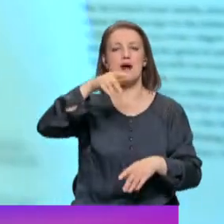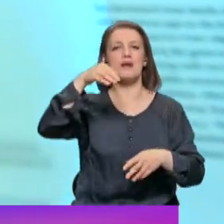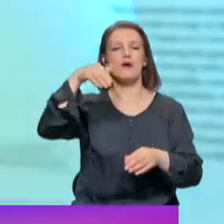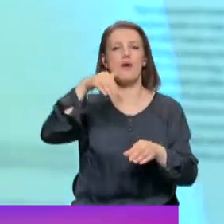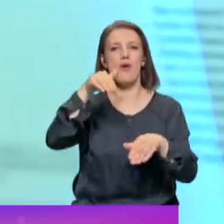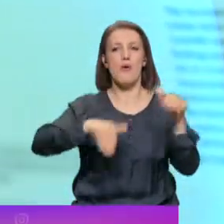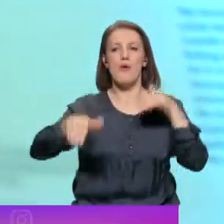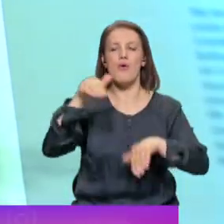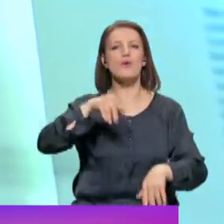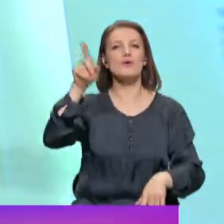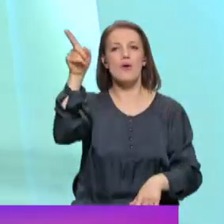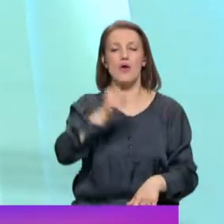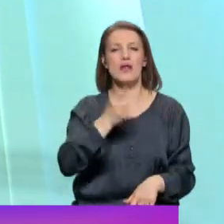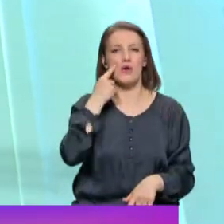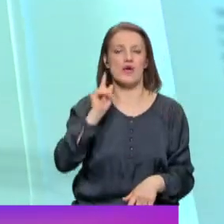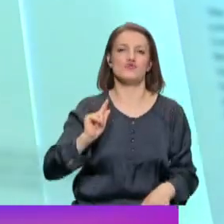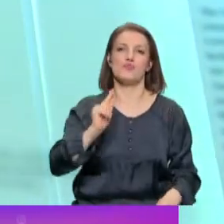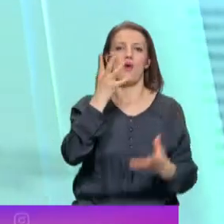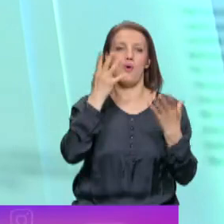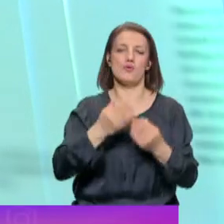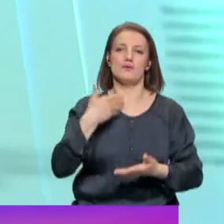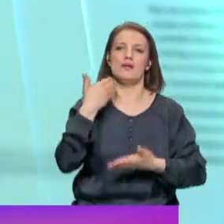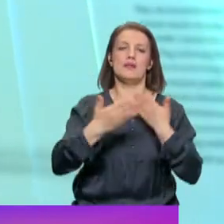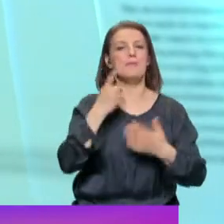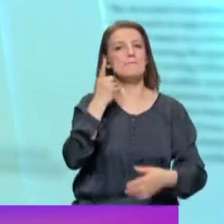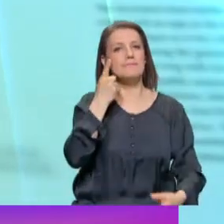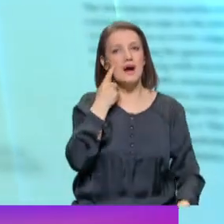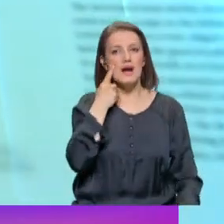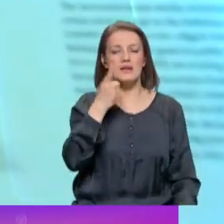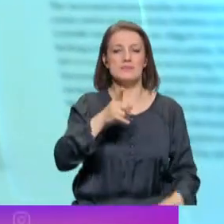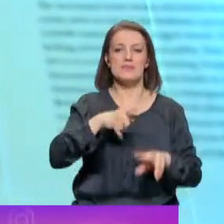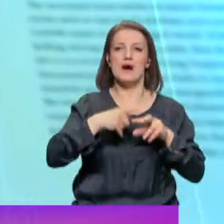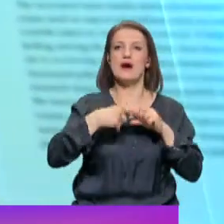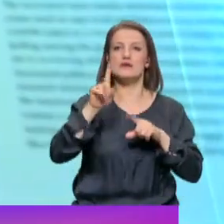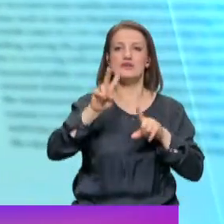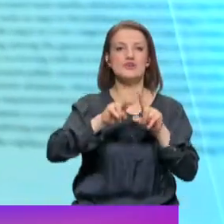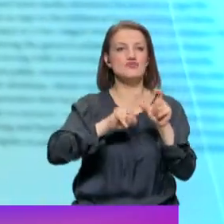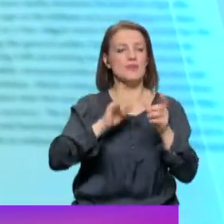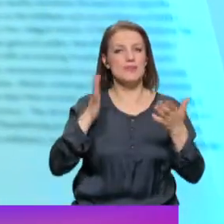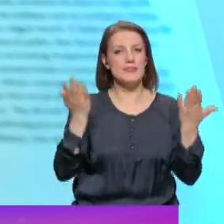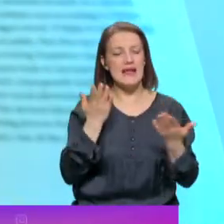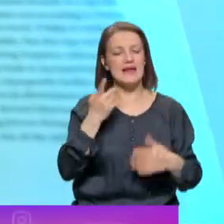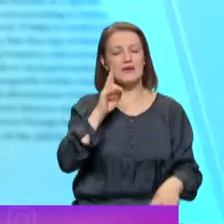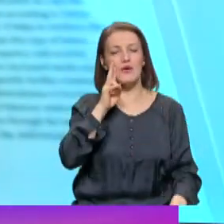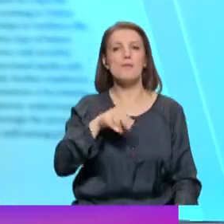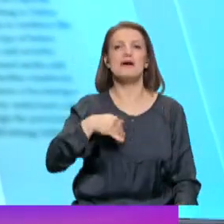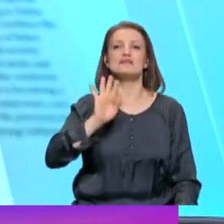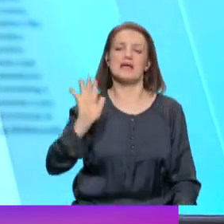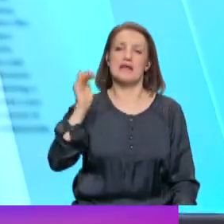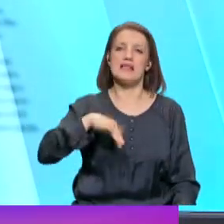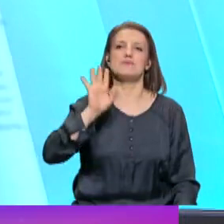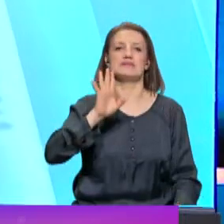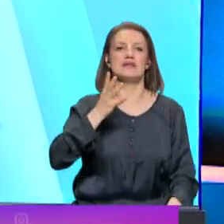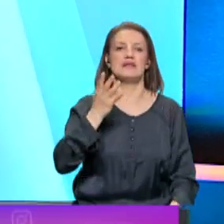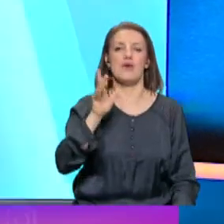oranlarıyla ilgili de şüphelerinin olduğunu dile getirdi. Bakalım Sayın Arınç neylerin görmezden gelinmemesi